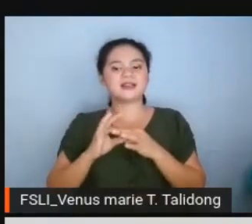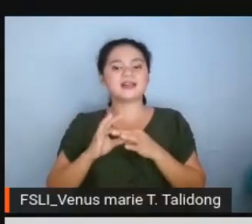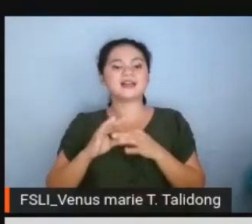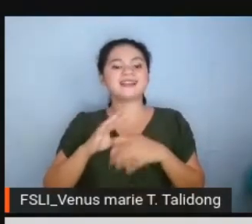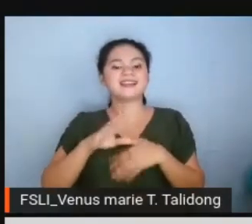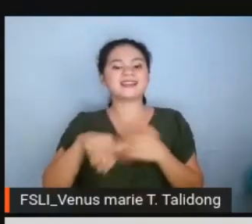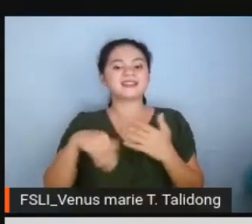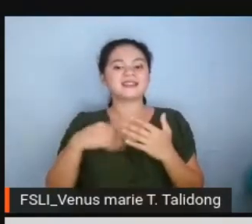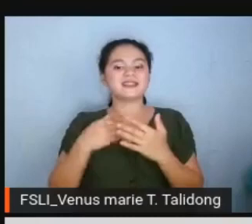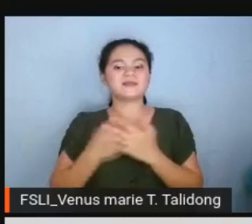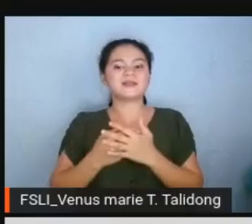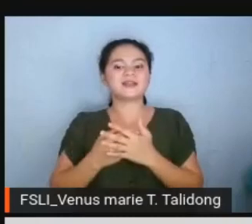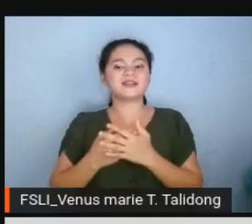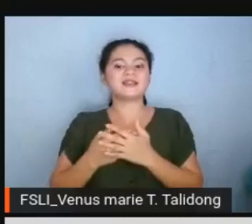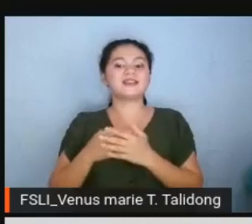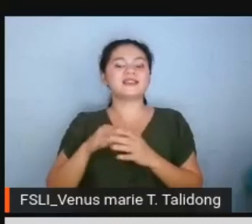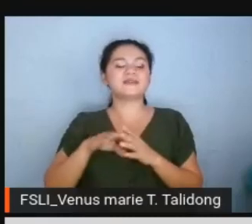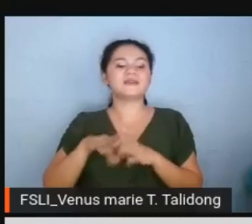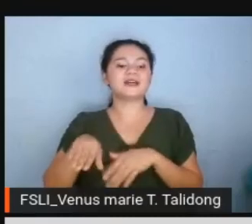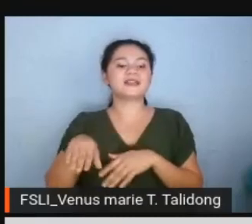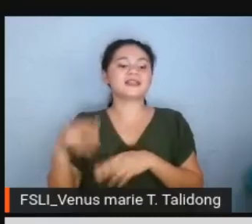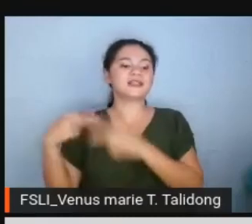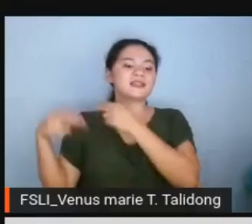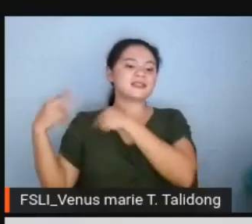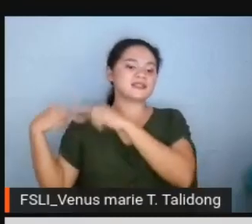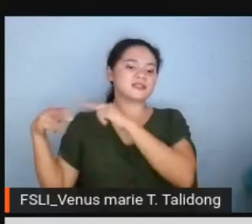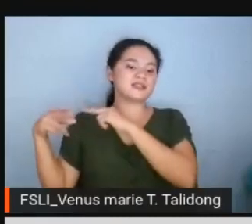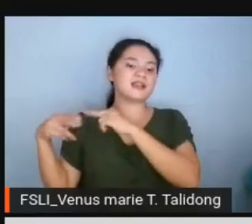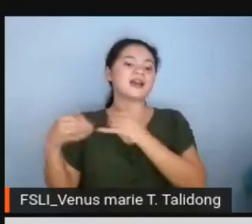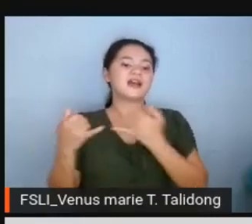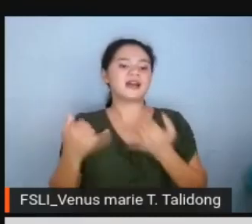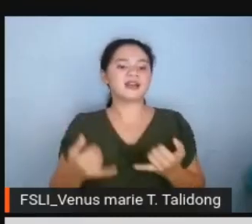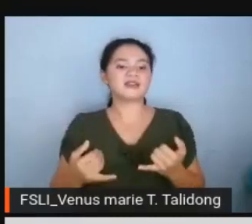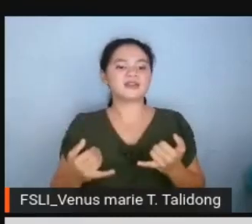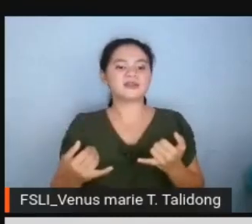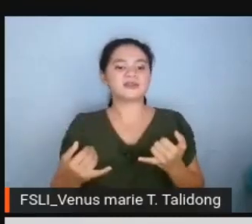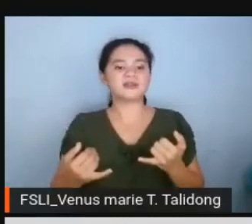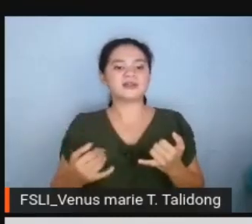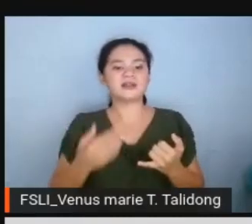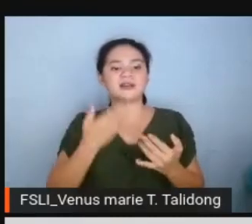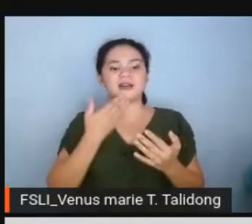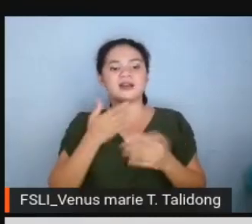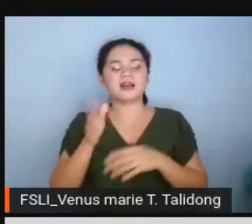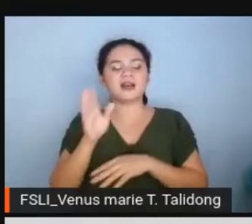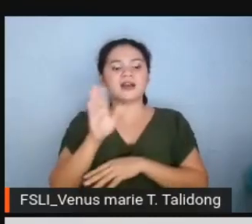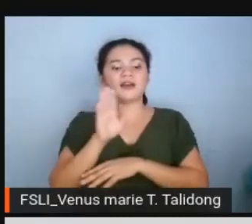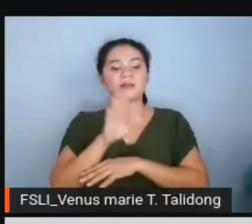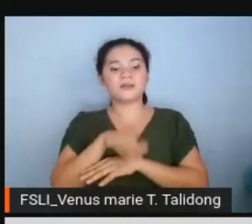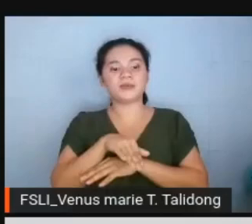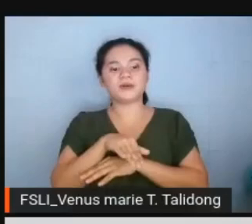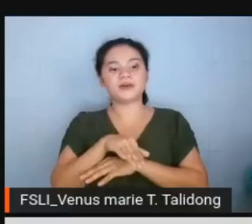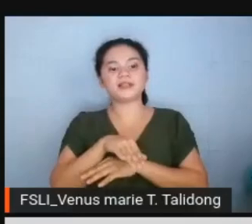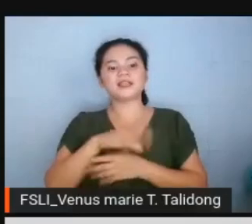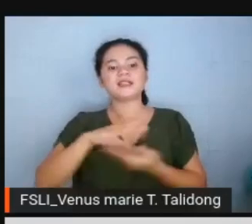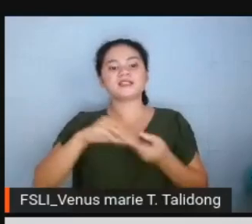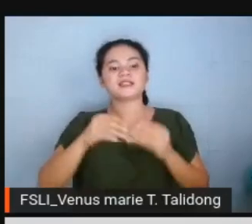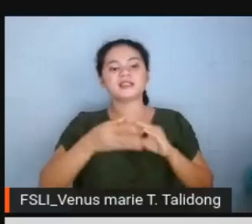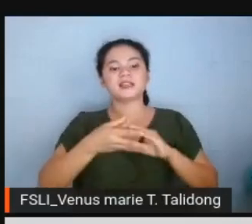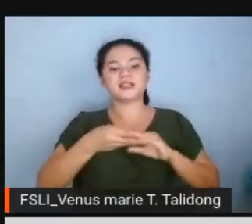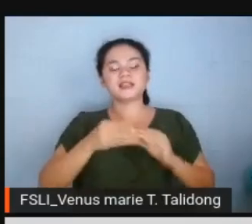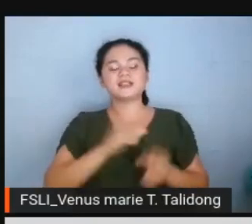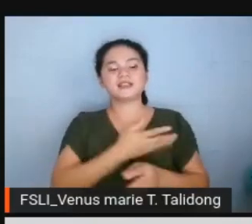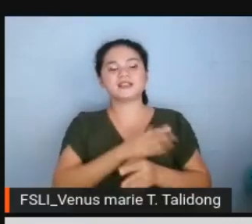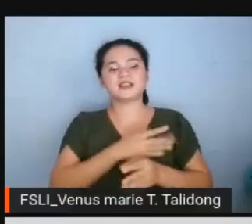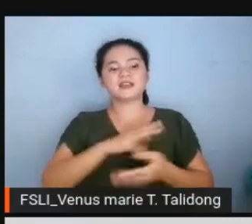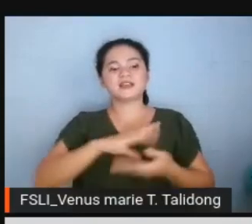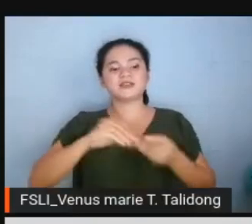nga, naatasan ako ngayong hapon to share my story, no, to share my story as a PWD and